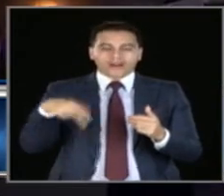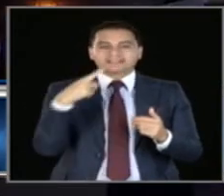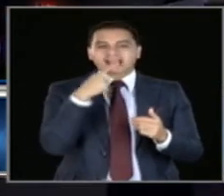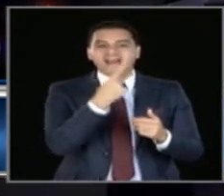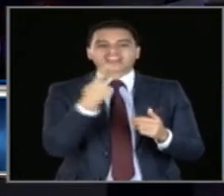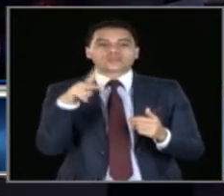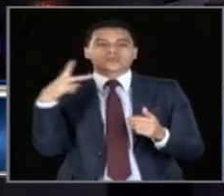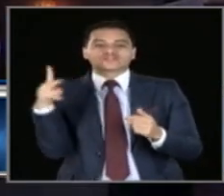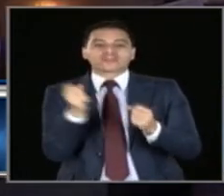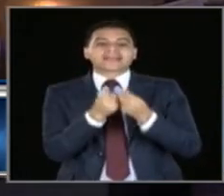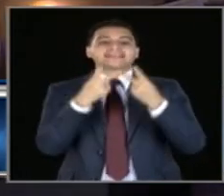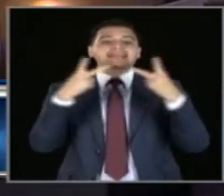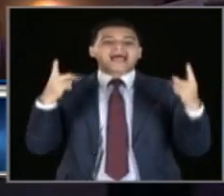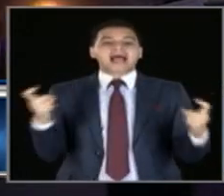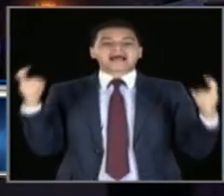2022؟